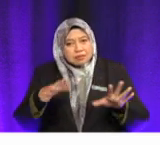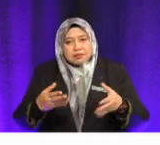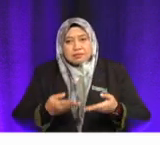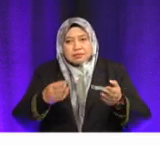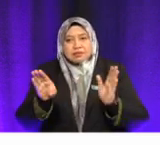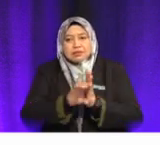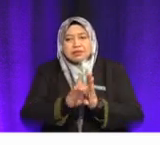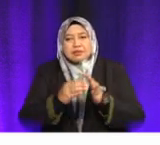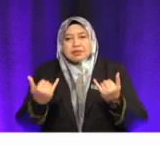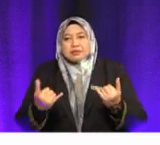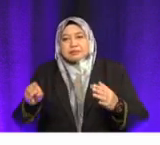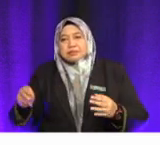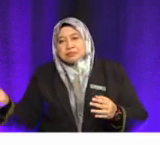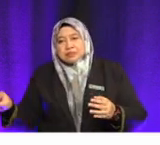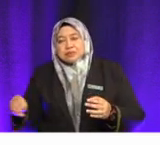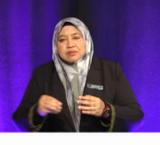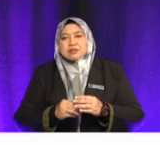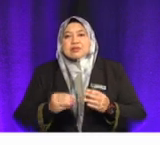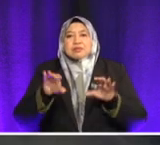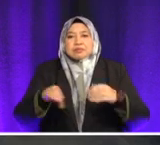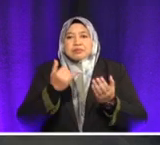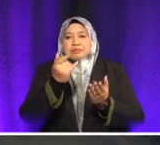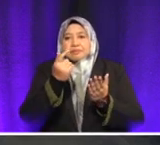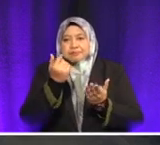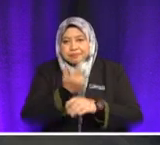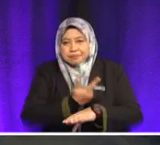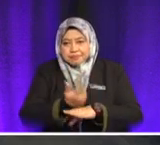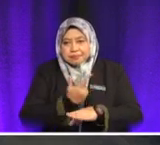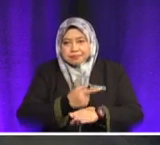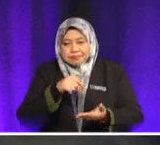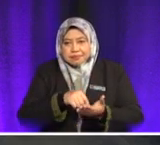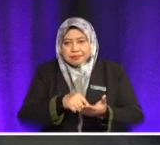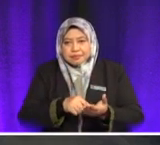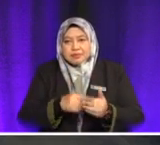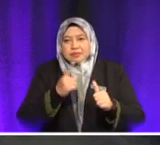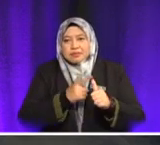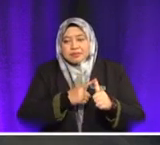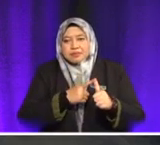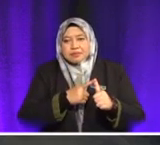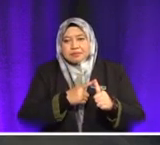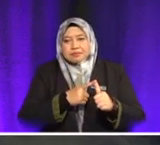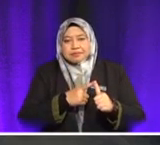untuk membuat latihan Ini coba yang pertama